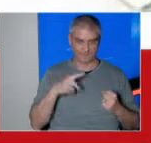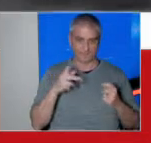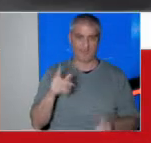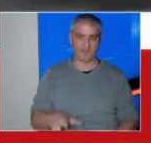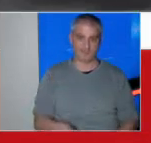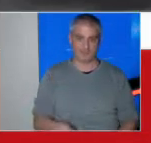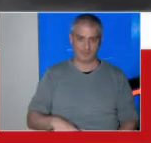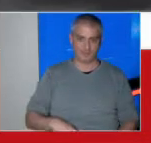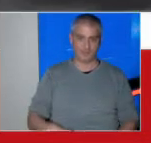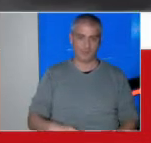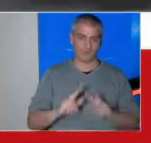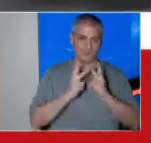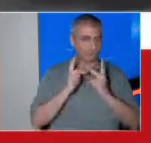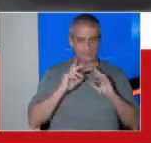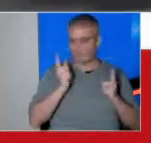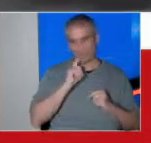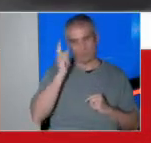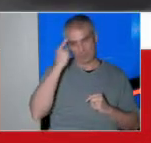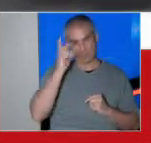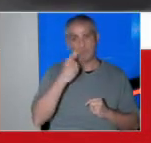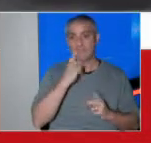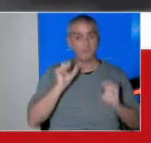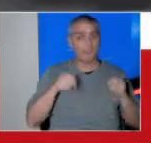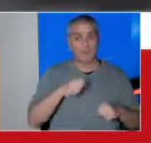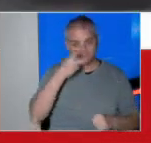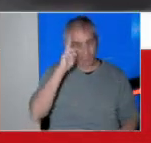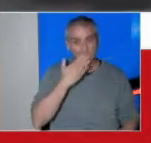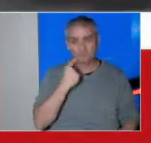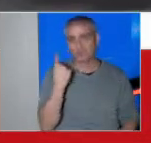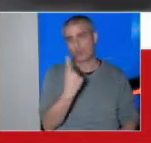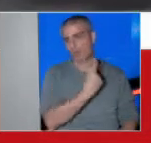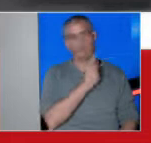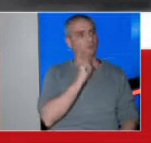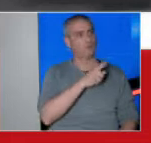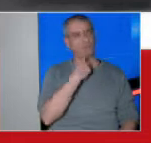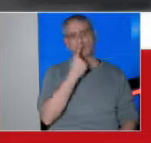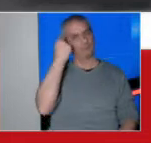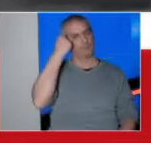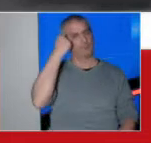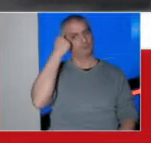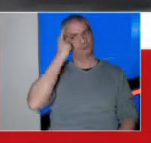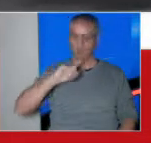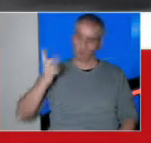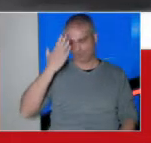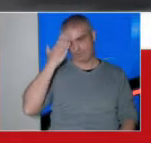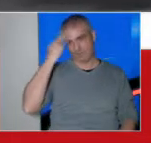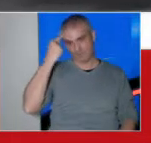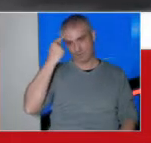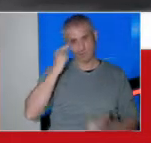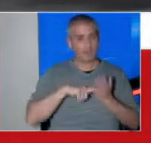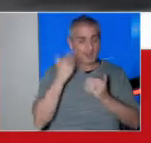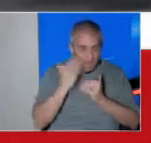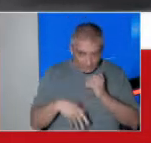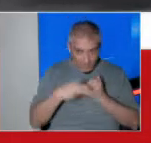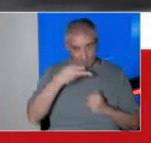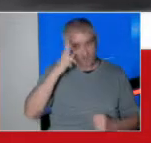אביב וקבוצות אחרות, לא בטוח שהוא ידע, אבל תשאל מי הבעלים של בית"ר ירושלים, כל אחד מהשמות שאתה חושב עובר לך בראש עכשיו, כולנו מכירים ויודעים, כי בסוף בית"ר